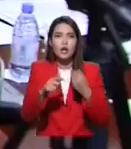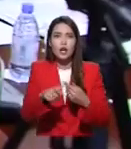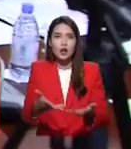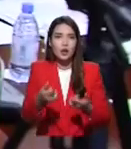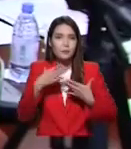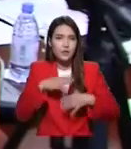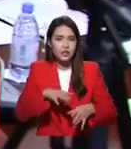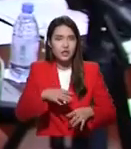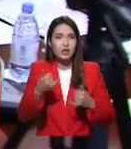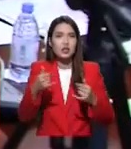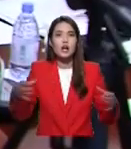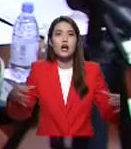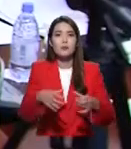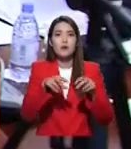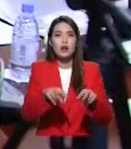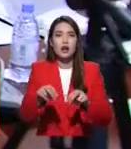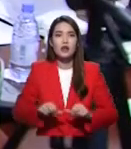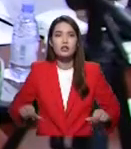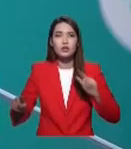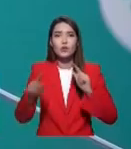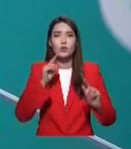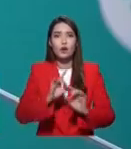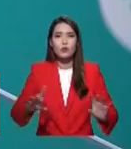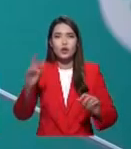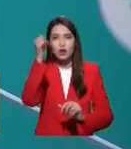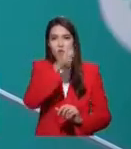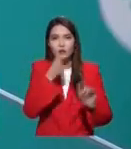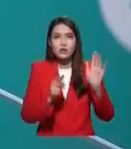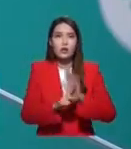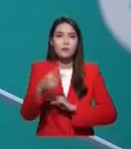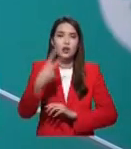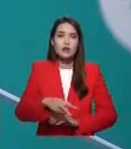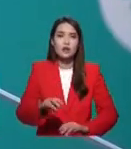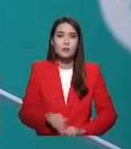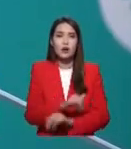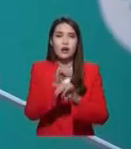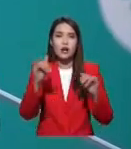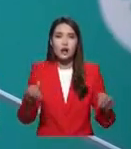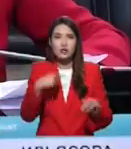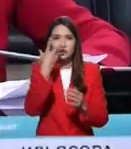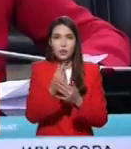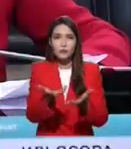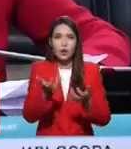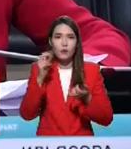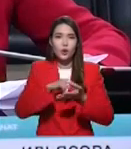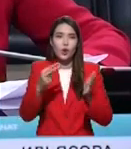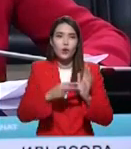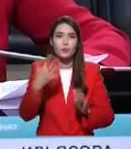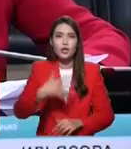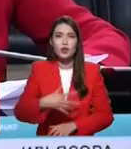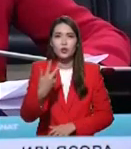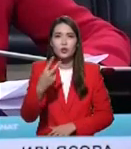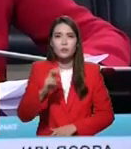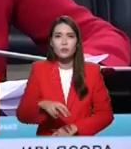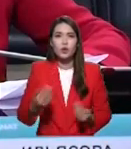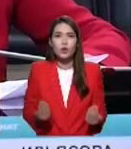Бұл туралы партиялық бақылау комитетінің отырысында айтылды. Жыл басынан бері 20 мыңнан астам жеке қабылдау ұйымдастырылып, 52 мың